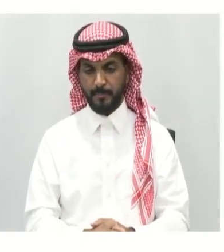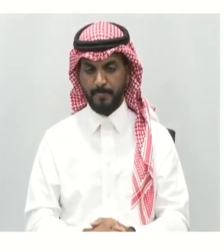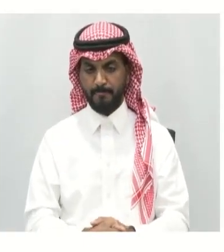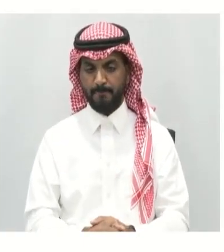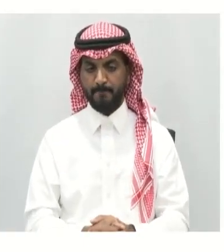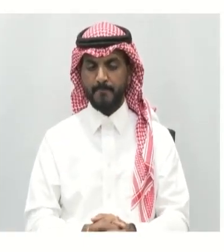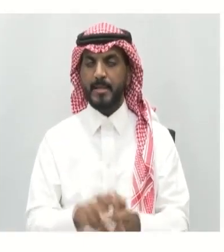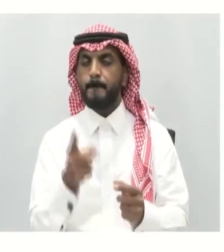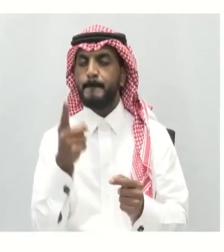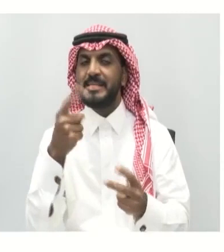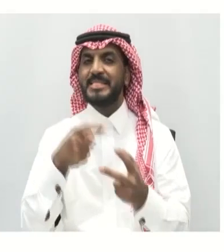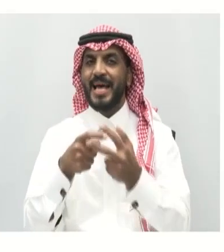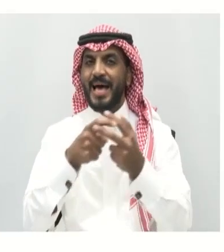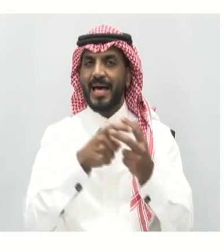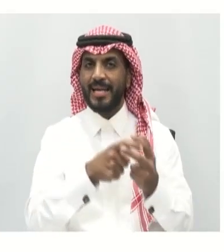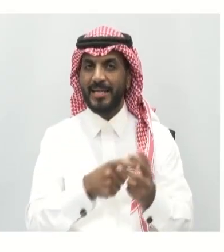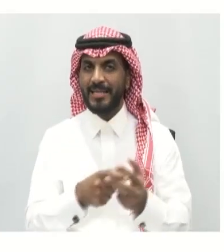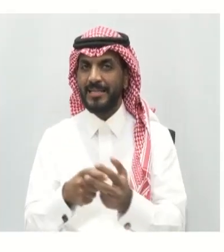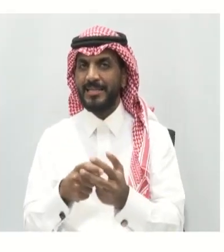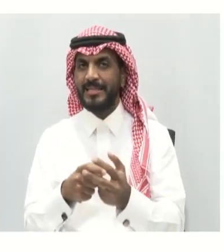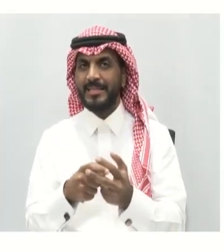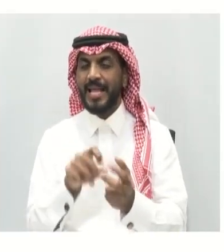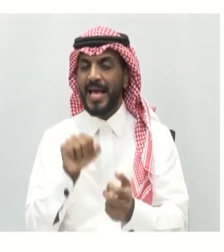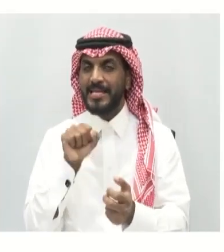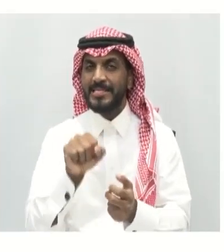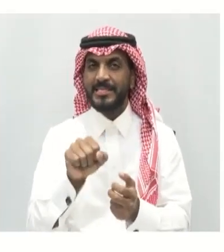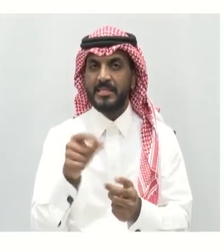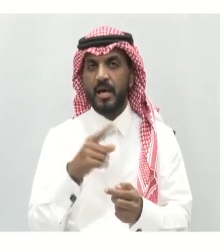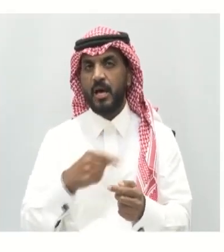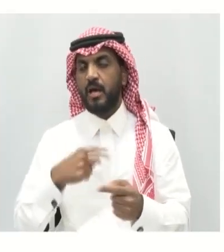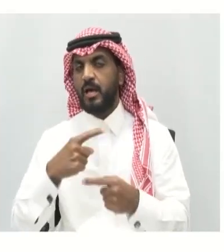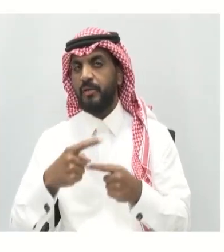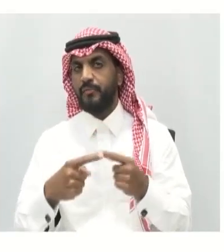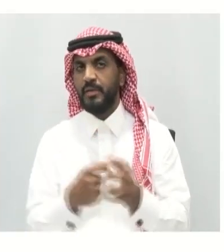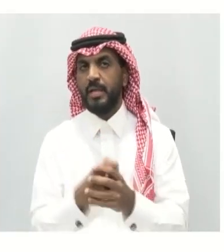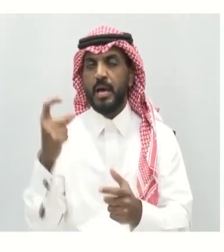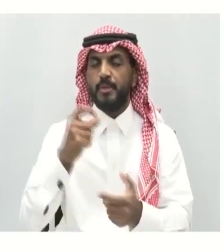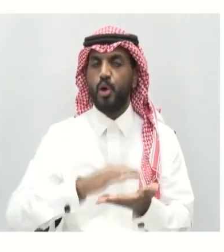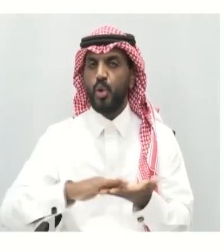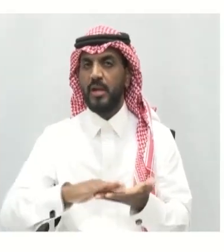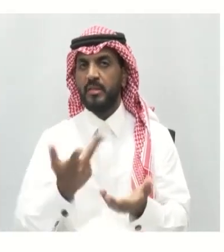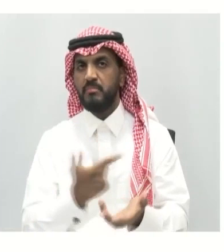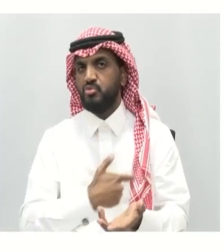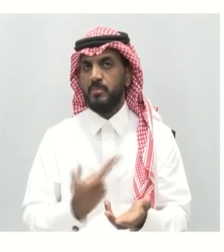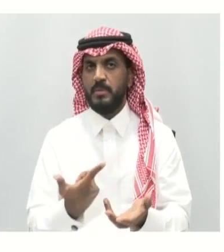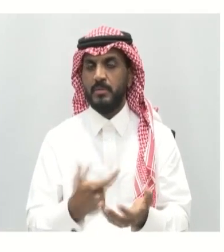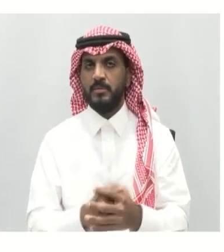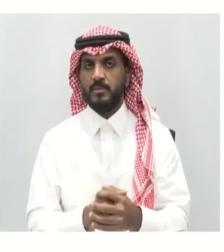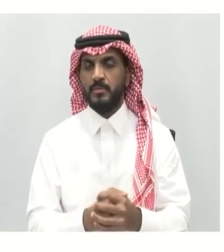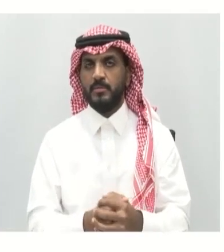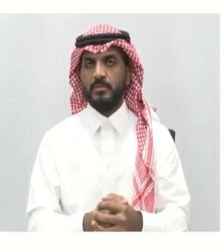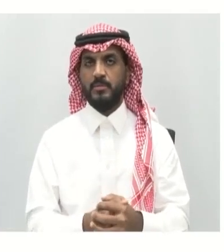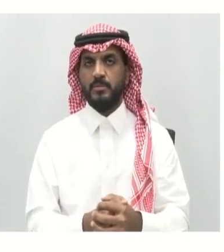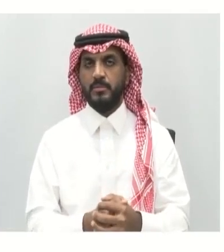المسار الخاص اللي يتحرك فيه القمر حول الارض ماذا نسميه